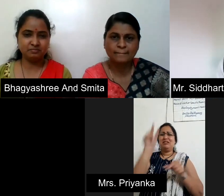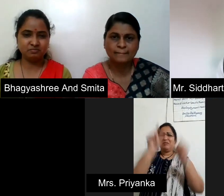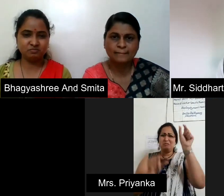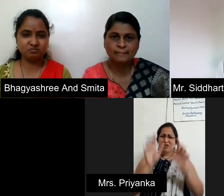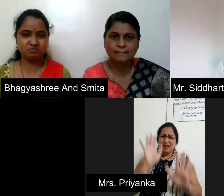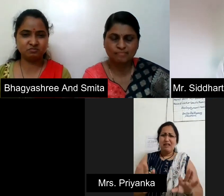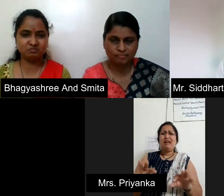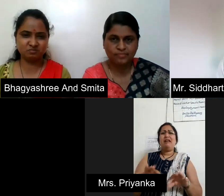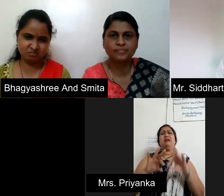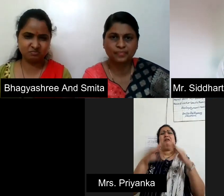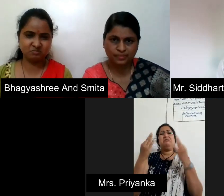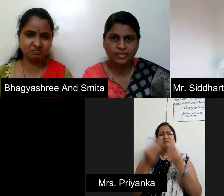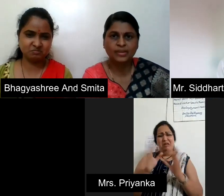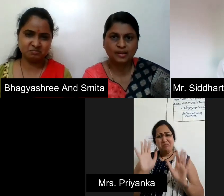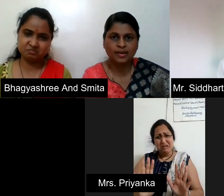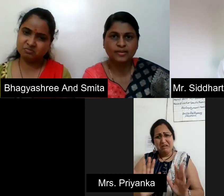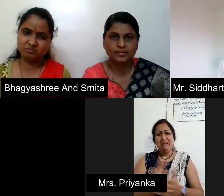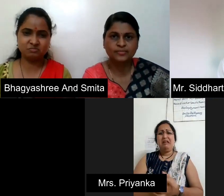जो हताश हो जाते हैं, इतनी सारी